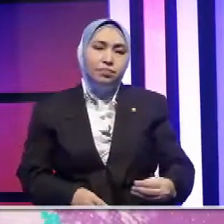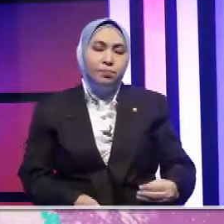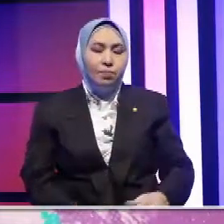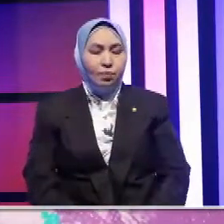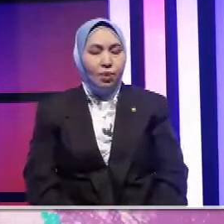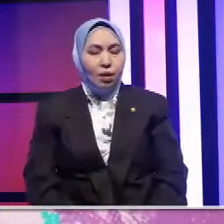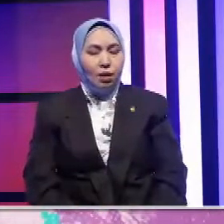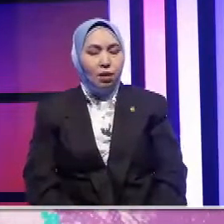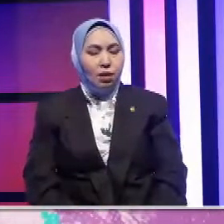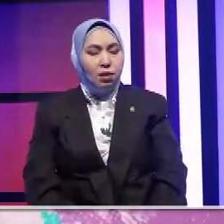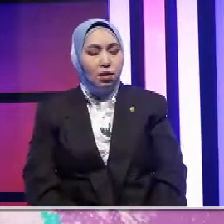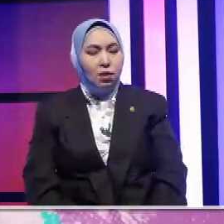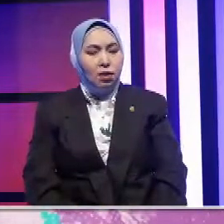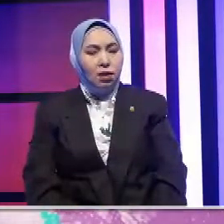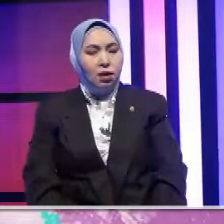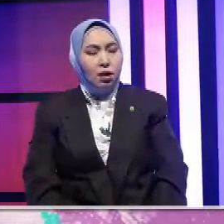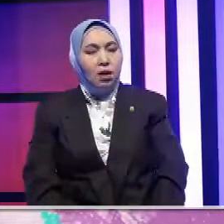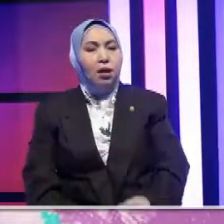الصالحات.